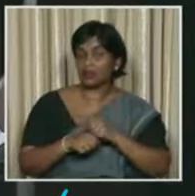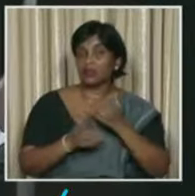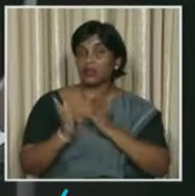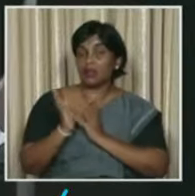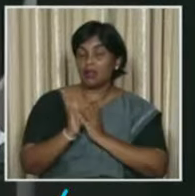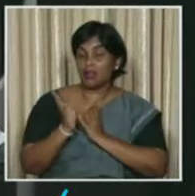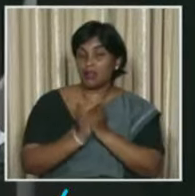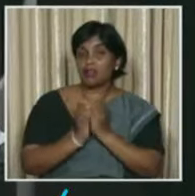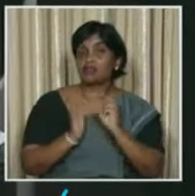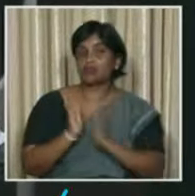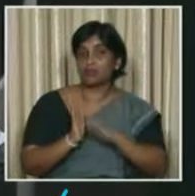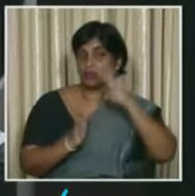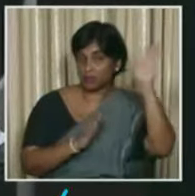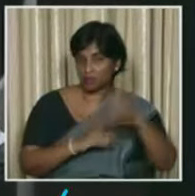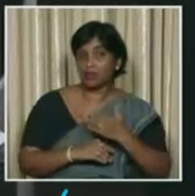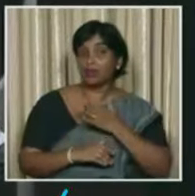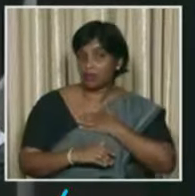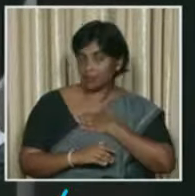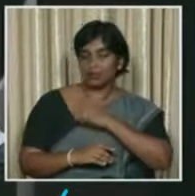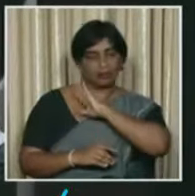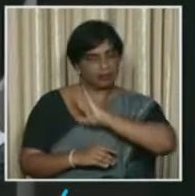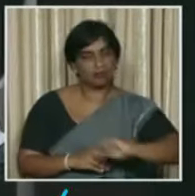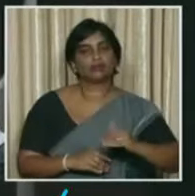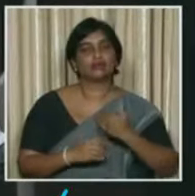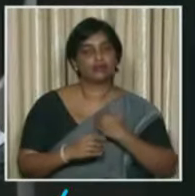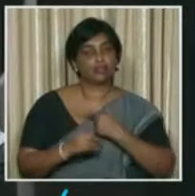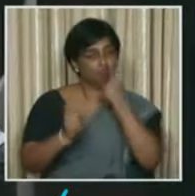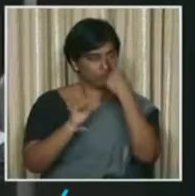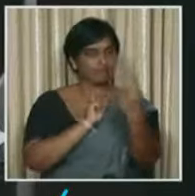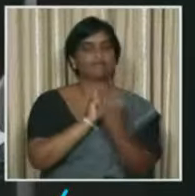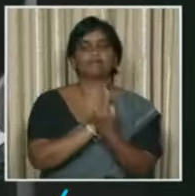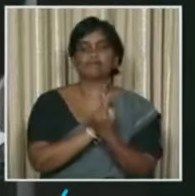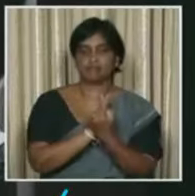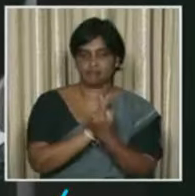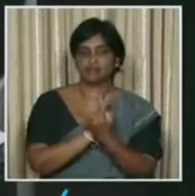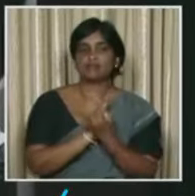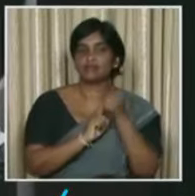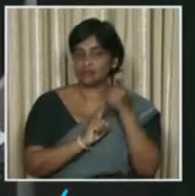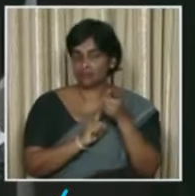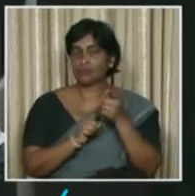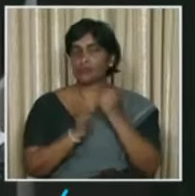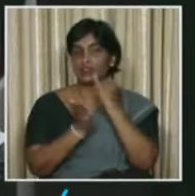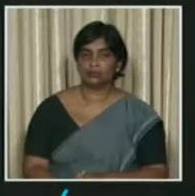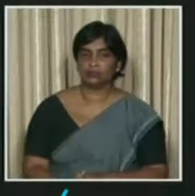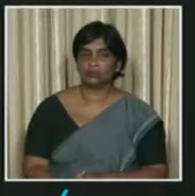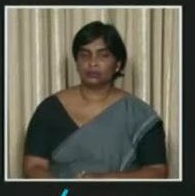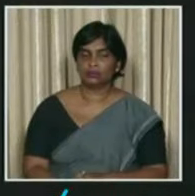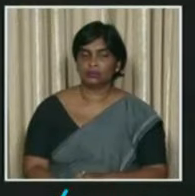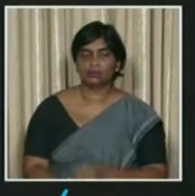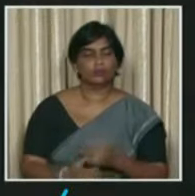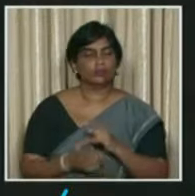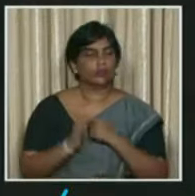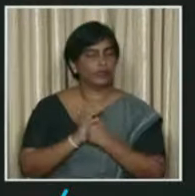වරප්‍රසාද කමිටුවට ගෙනෙනකොට මාවත් ගෙන්නන්න මම මූණට මූණ ලැස්සි ඒගොල්ලන්ට මේ චෝදනා ටික ඉදිරිපත් කරා. ගරු